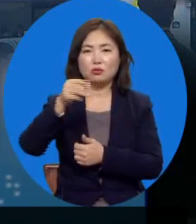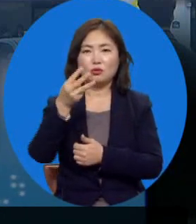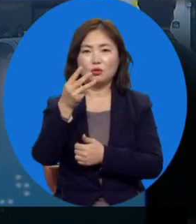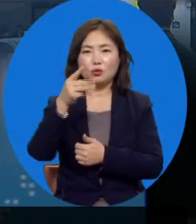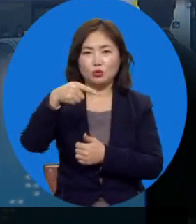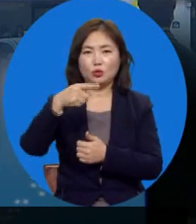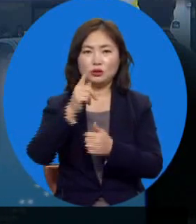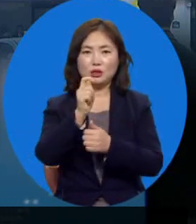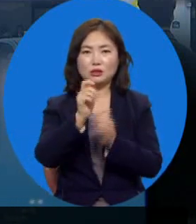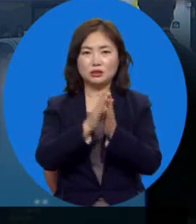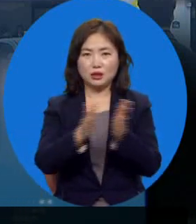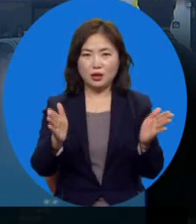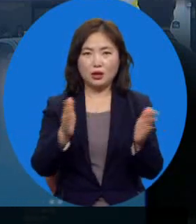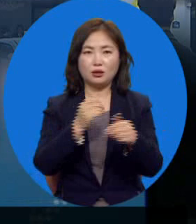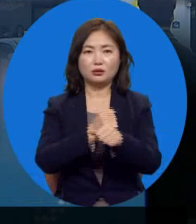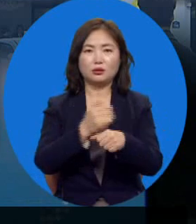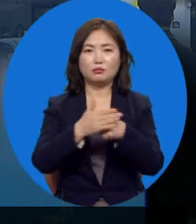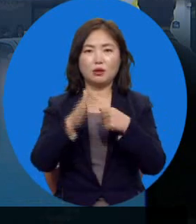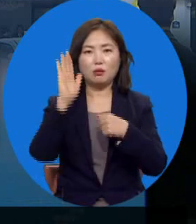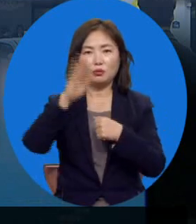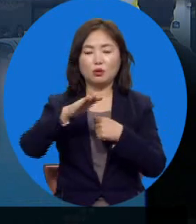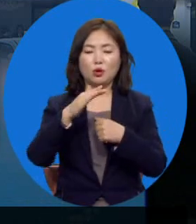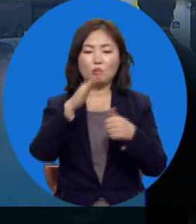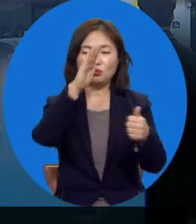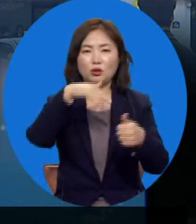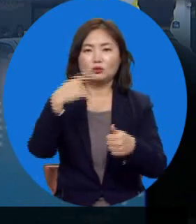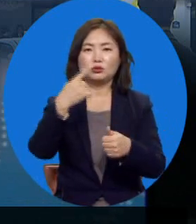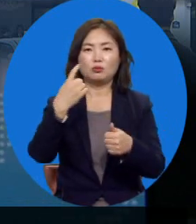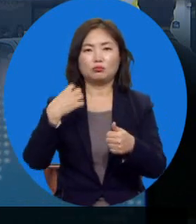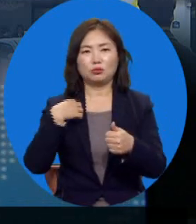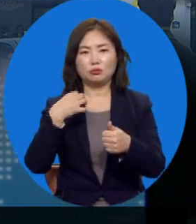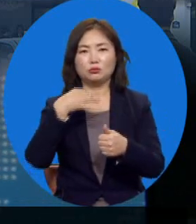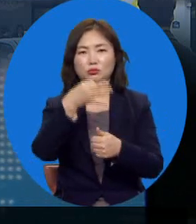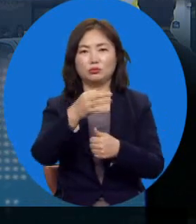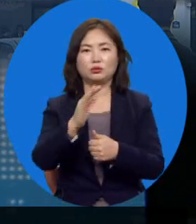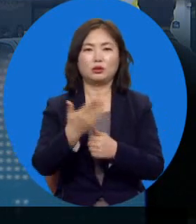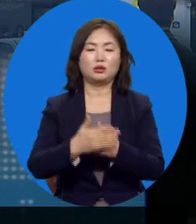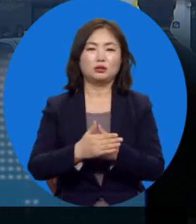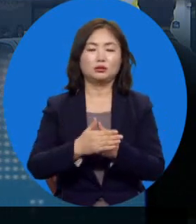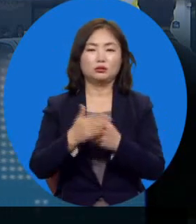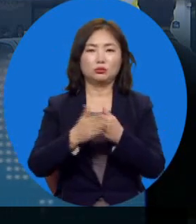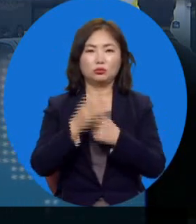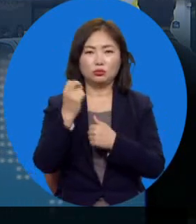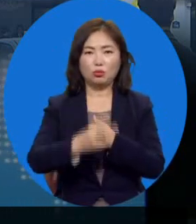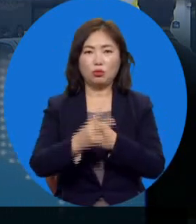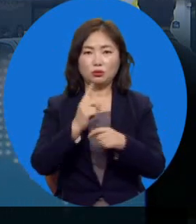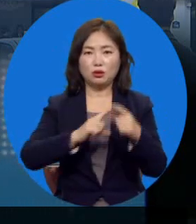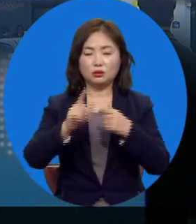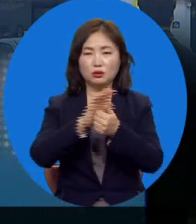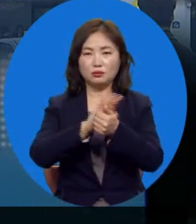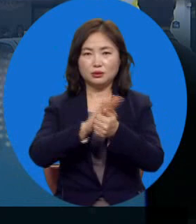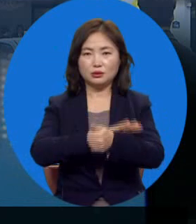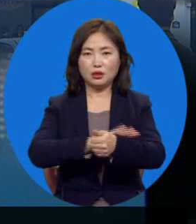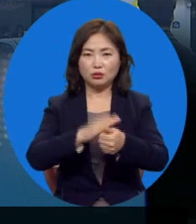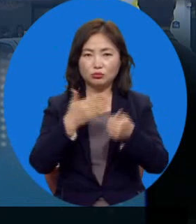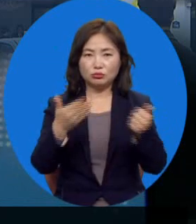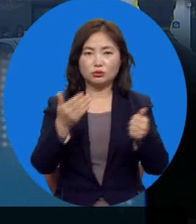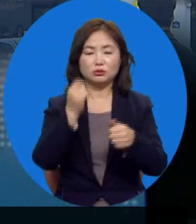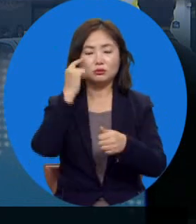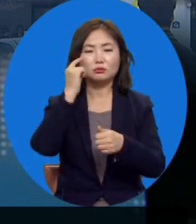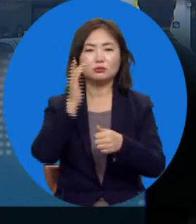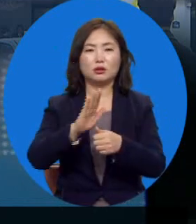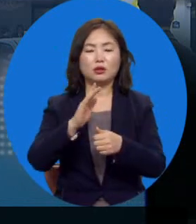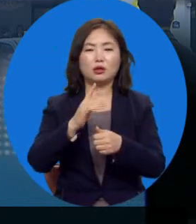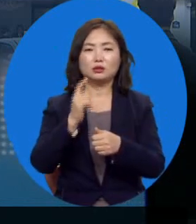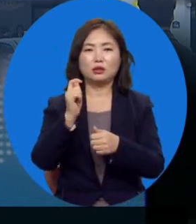대구에서도 공식 출범하면서 앞으로는 호출비 1,000원을 부담해야 할지도 모르겠습니다. 게다가 더 나은 서비스를